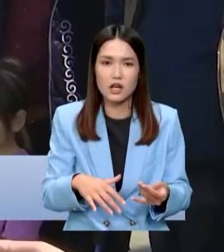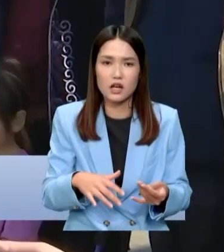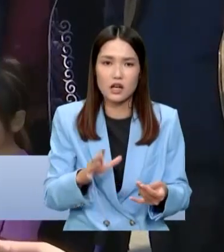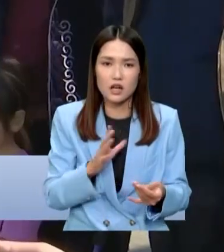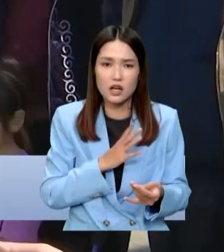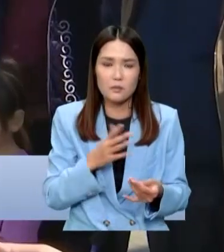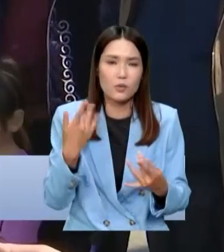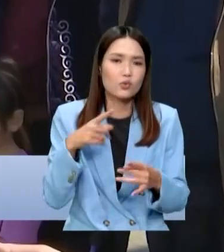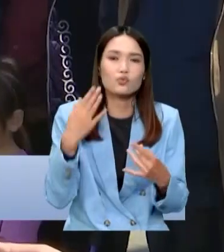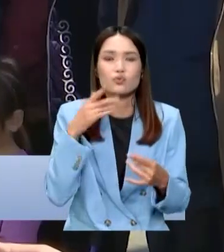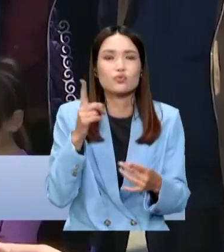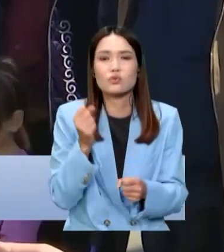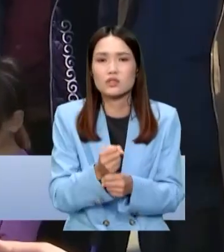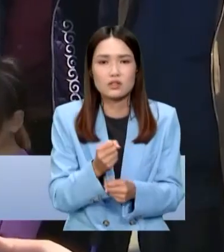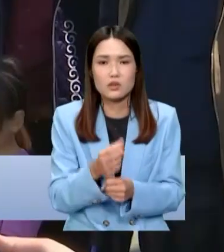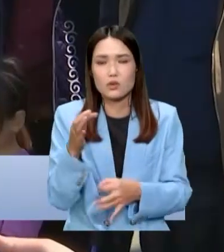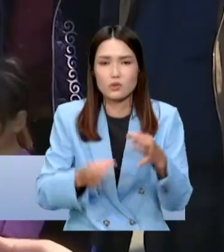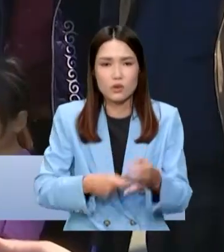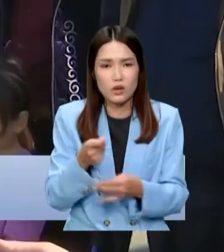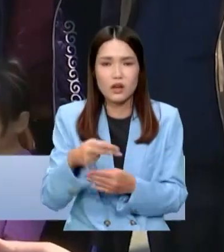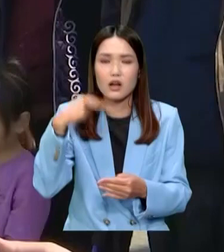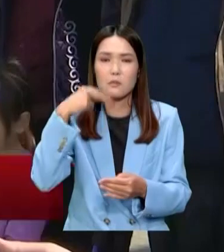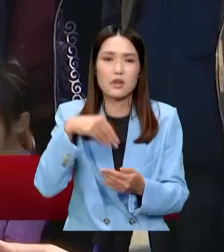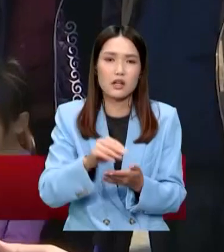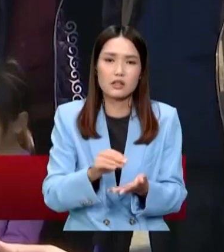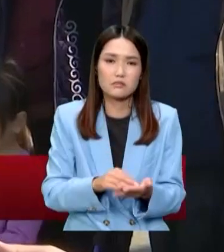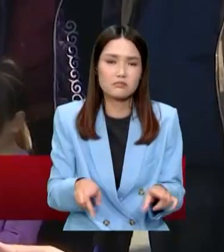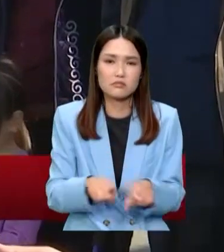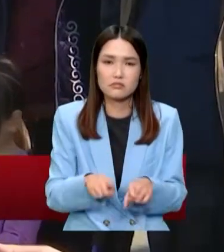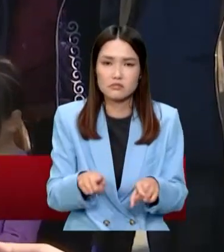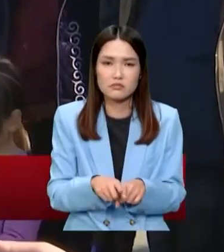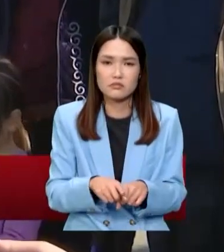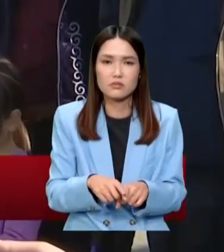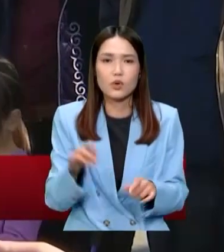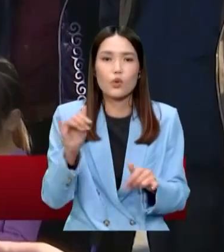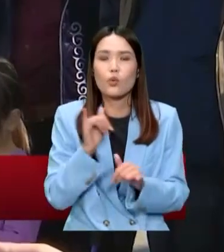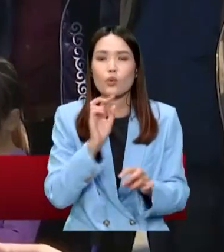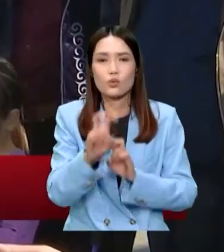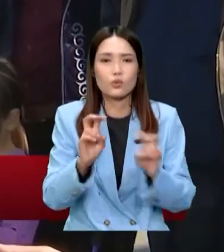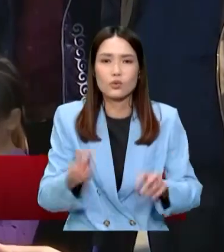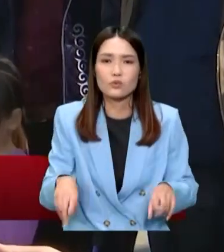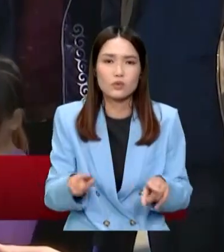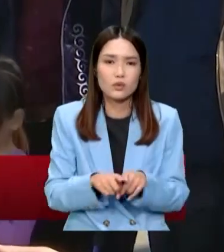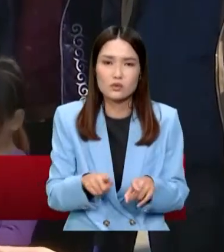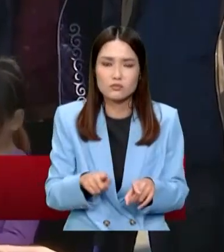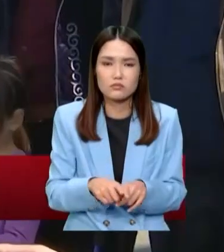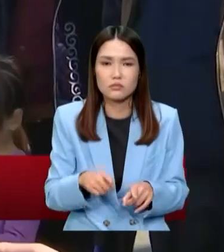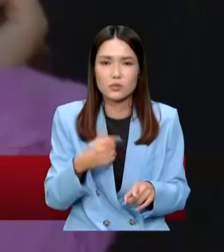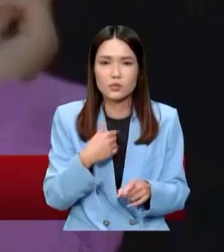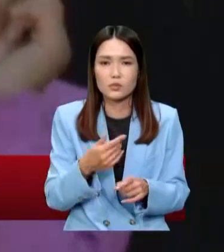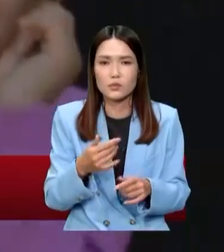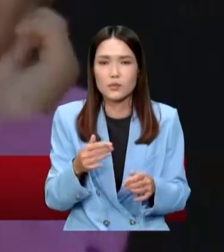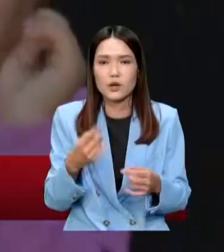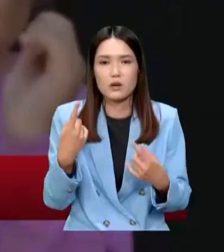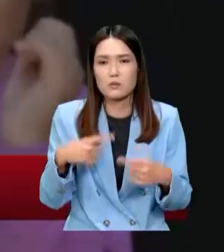Білгендерің түстеңдер, сотқа бересіндер ма, президентке жазасындар ма, құдайыңа барасың ба деген әңгімелерді айтып шығарып салады. Ол не